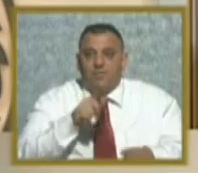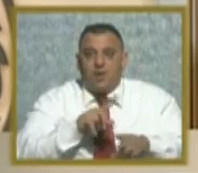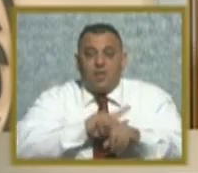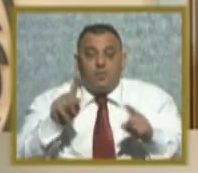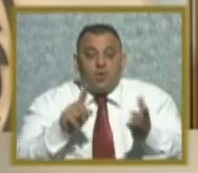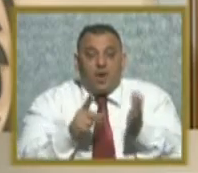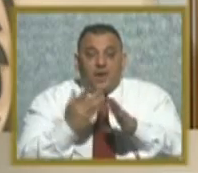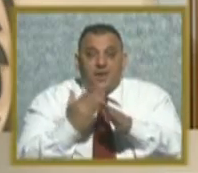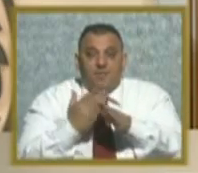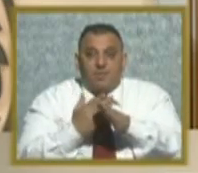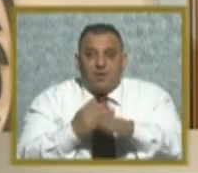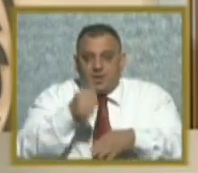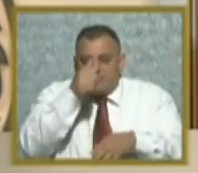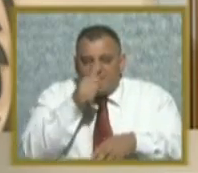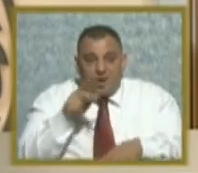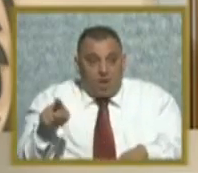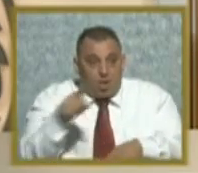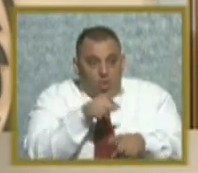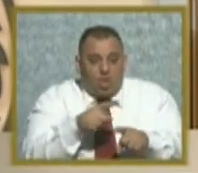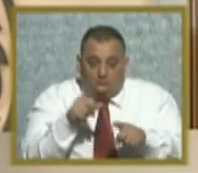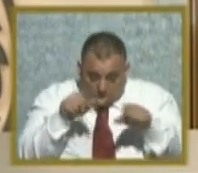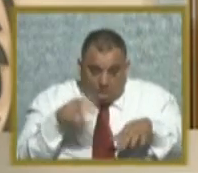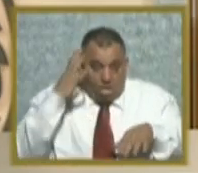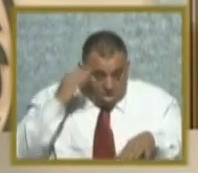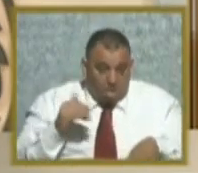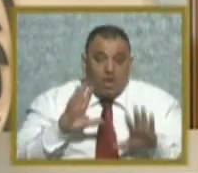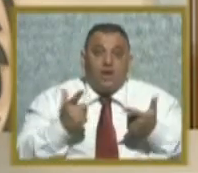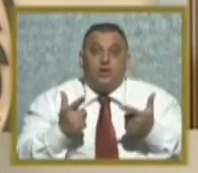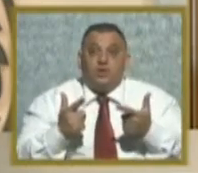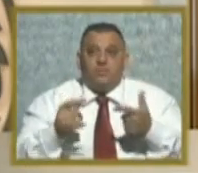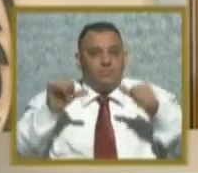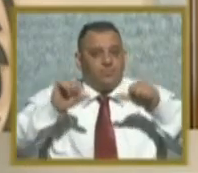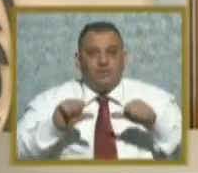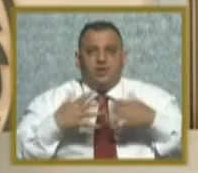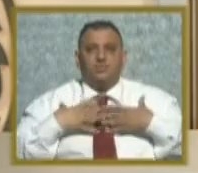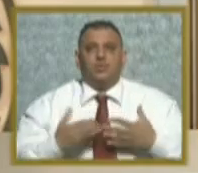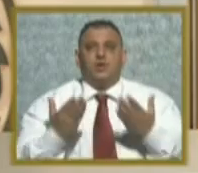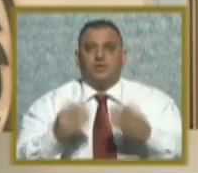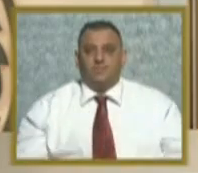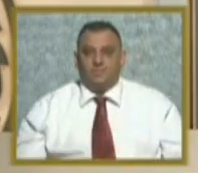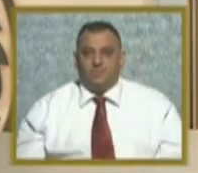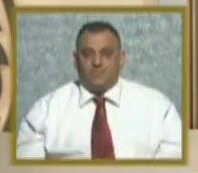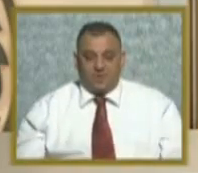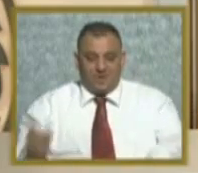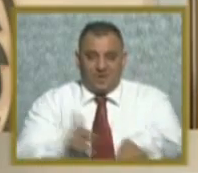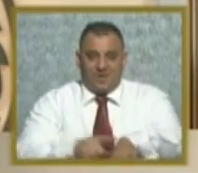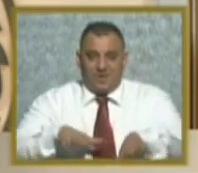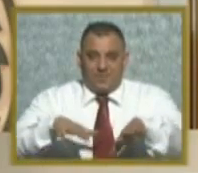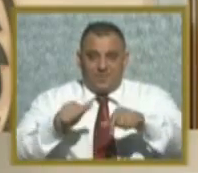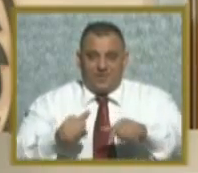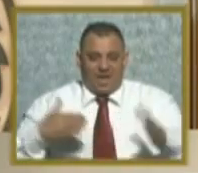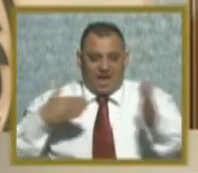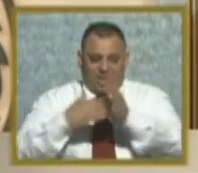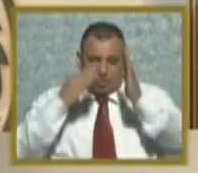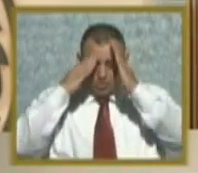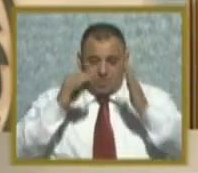لأن للأسف وجدوا أناس يستجيبون لمثل هذا ولذلك انتشرت، نسأل الله العافية والسلامة. انتهى وقت البرنامج،